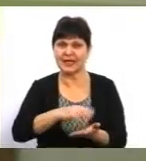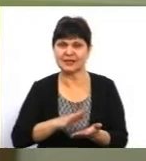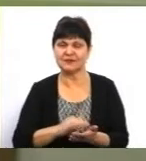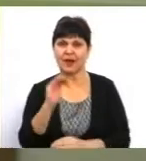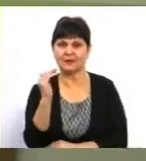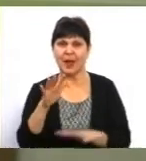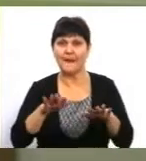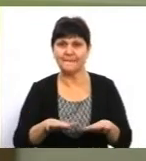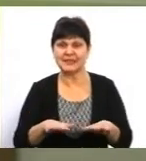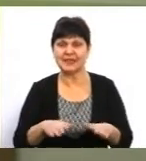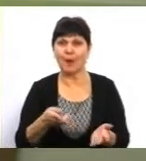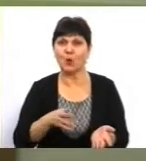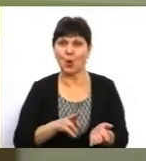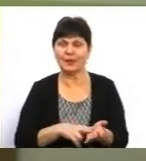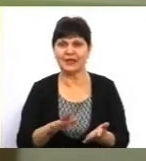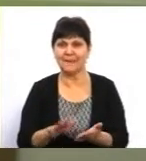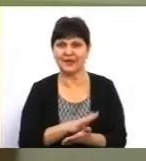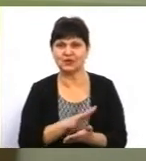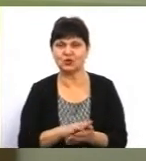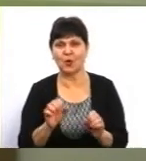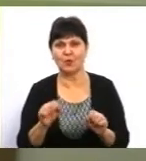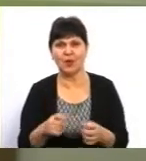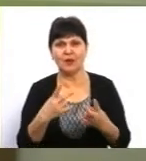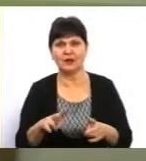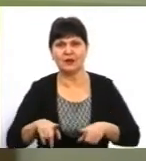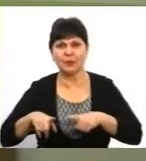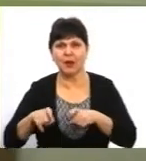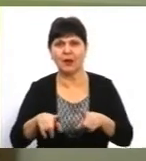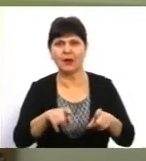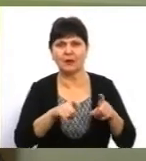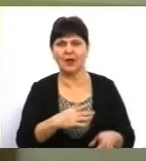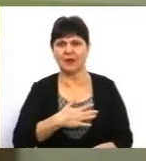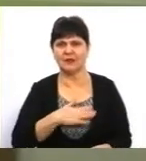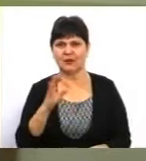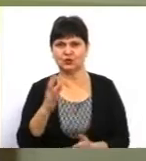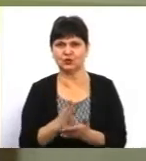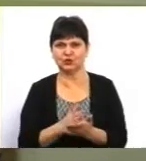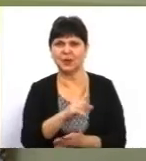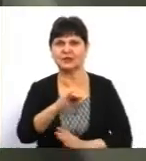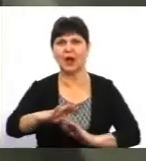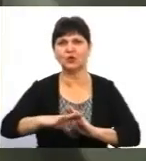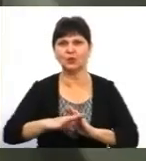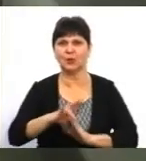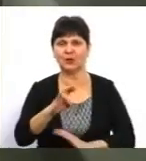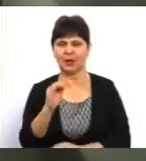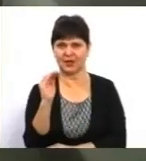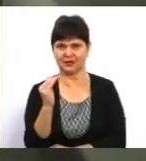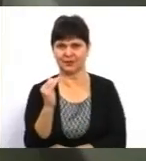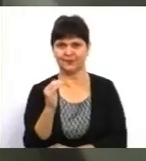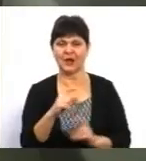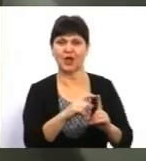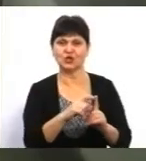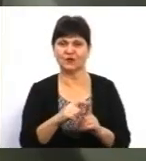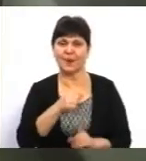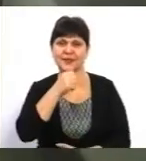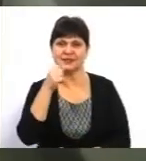місця прописки. Безкоштовно можна. Не треба бігати до наших соціальних служб за допомогою на дитину. За словами старшої